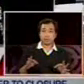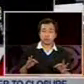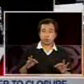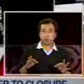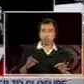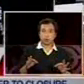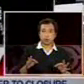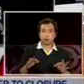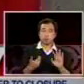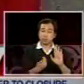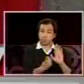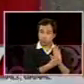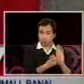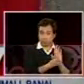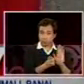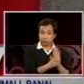That's guaranteed